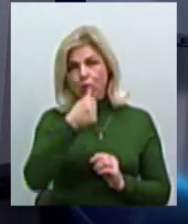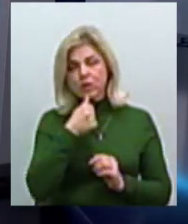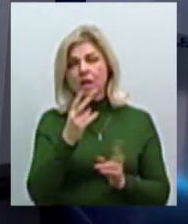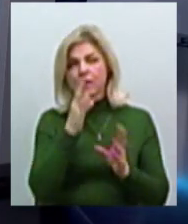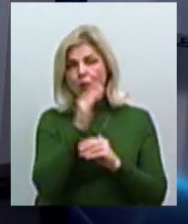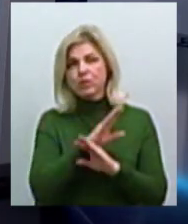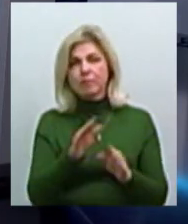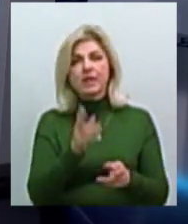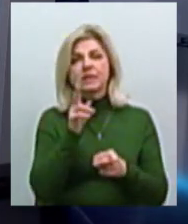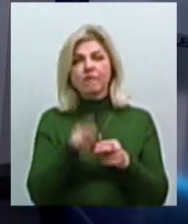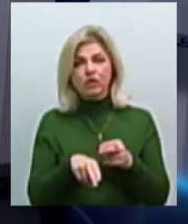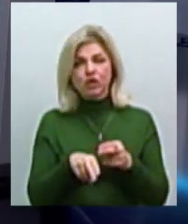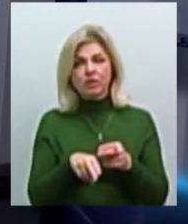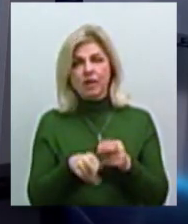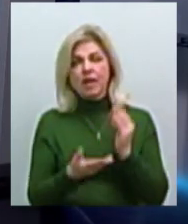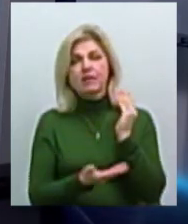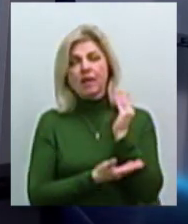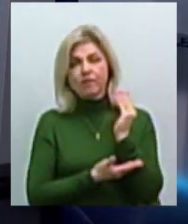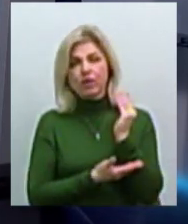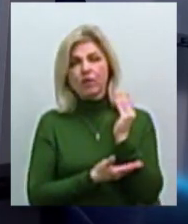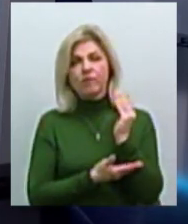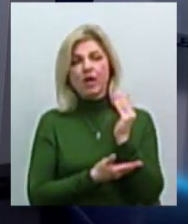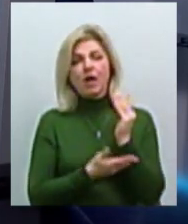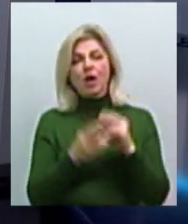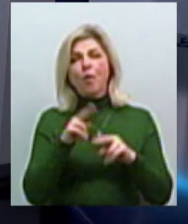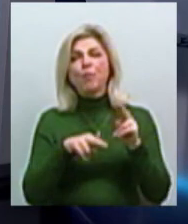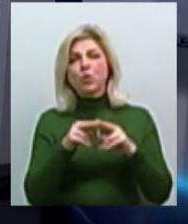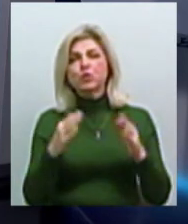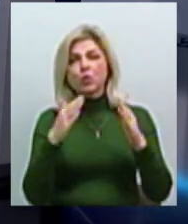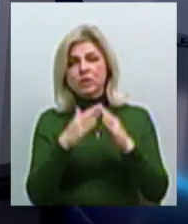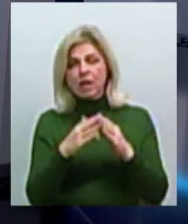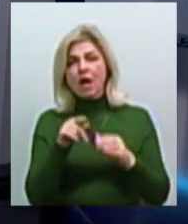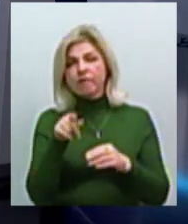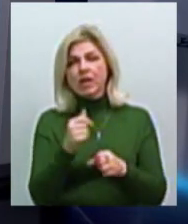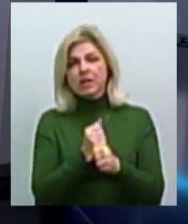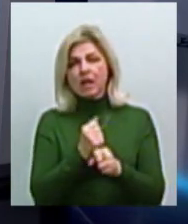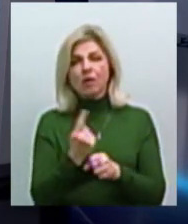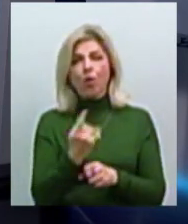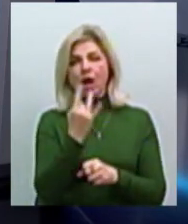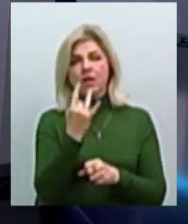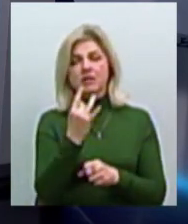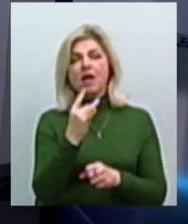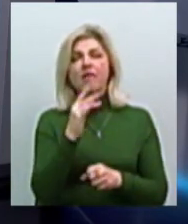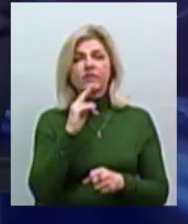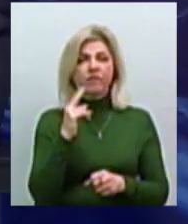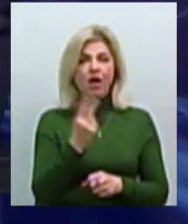успів завершити дерев'яну обробку конструкції. Вона проводиться один раз на 2-3 роки в залежності